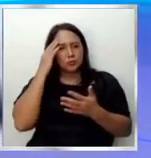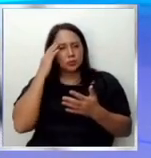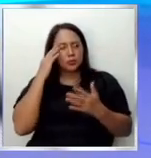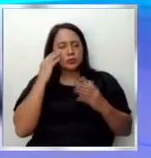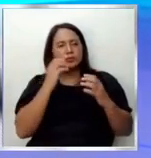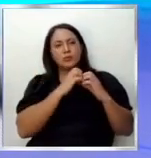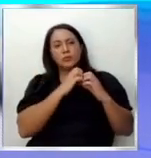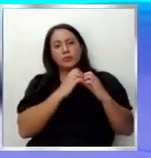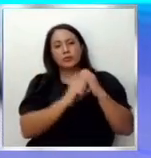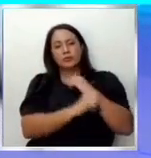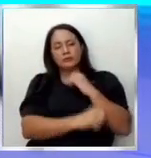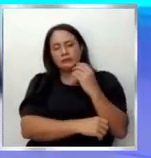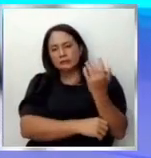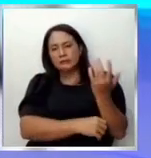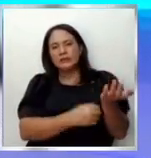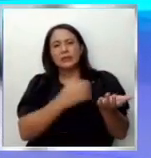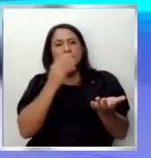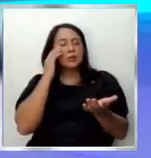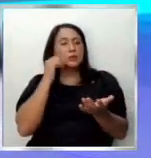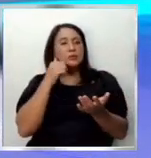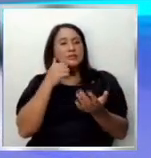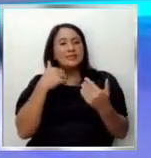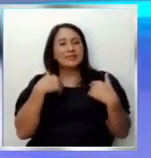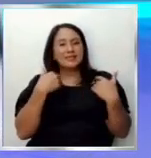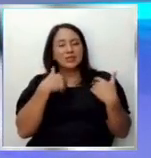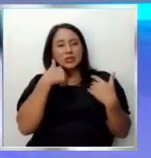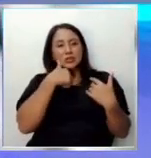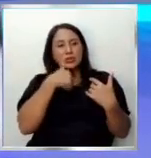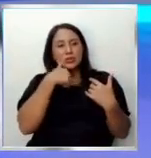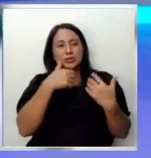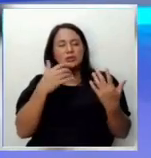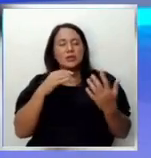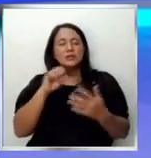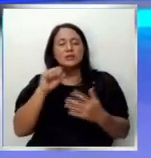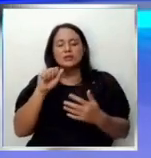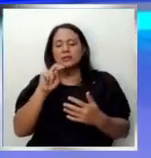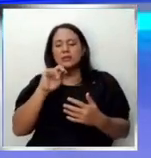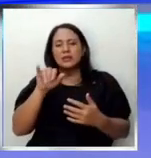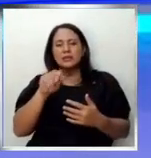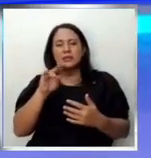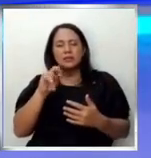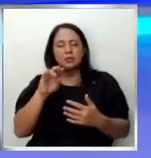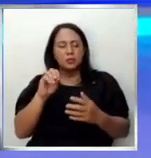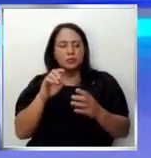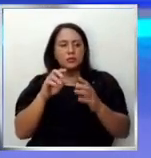dalagang nakilala namin mula sa San Jacinto sa Pangasinan. Meron kasi siyang